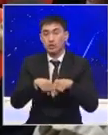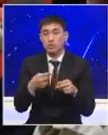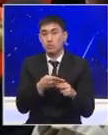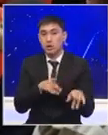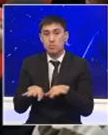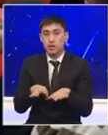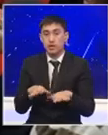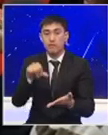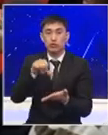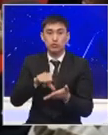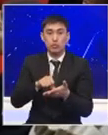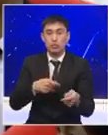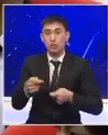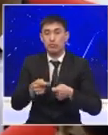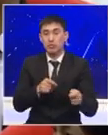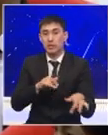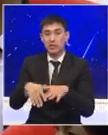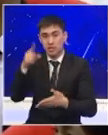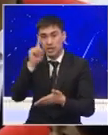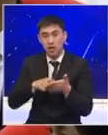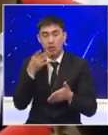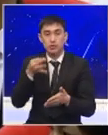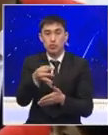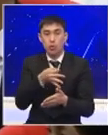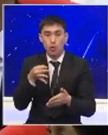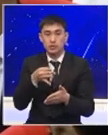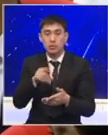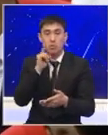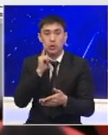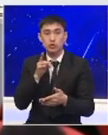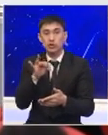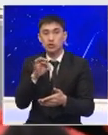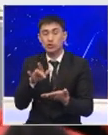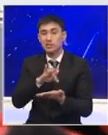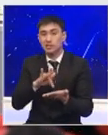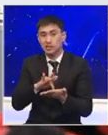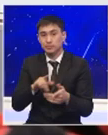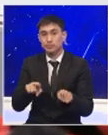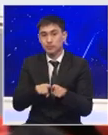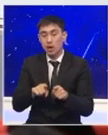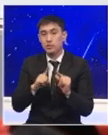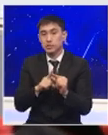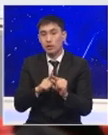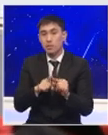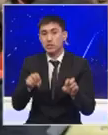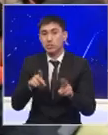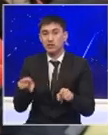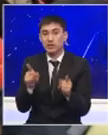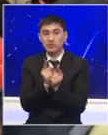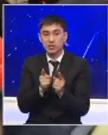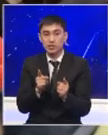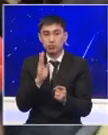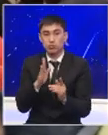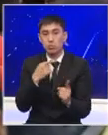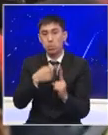данного мероприятия выступили управление по делам религии Алматинской области и молодежные ресурсный центр по словам экспертов такие встречи